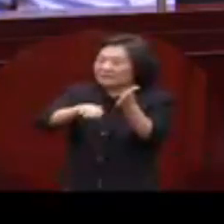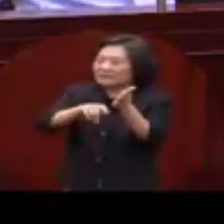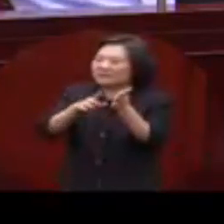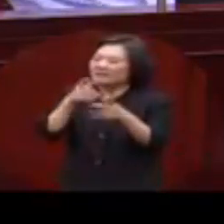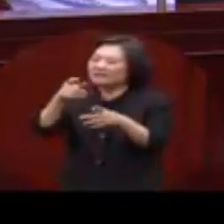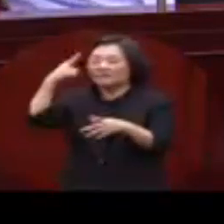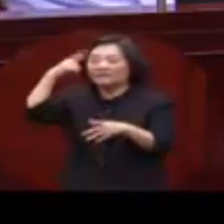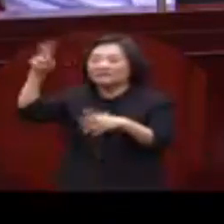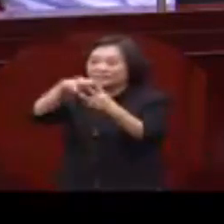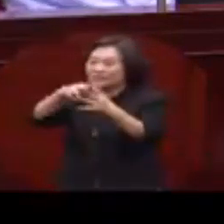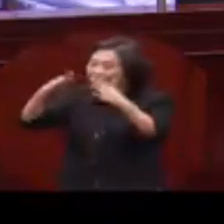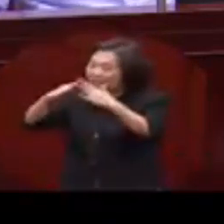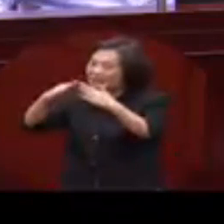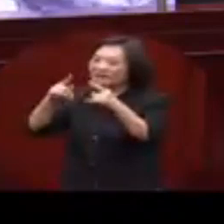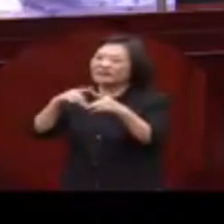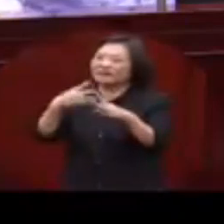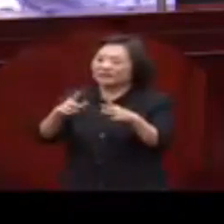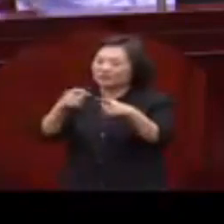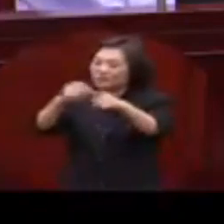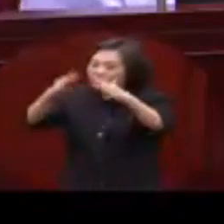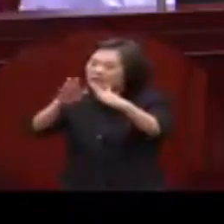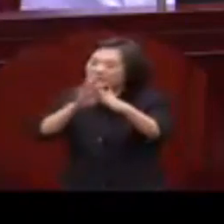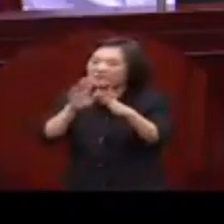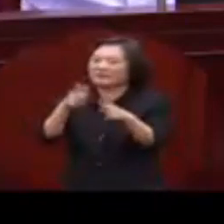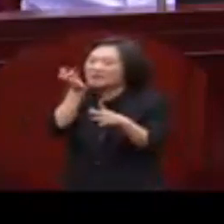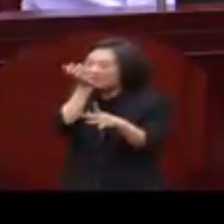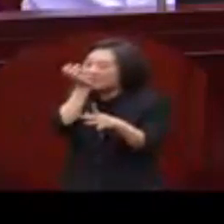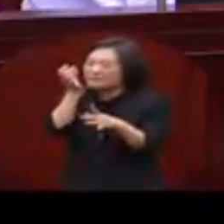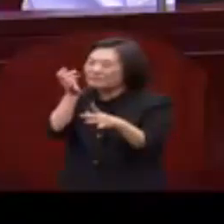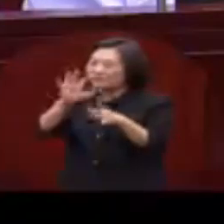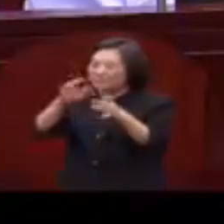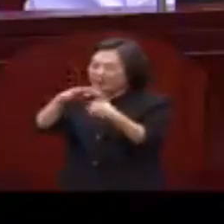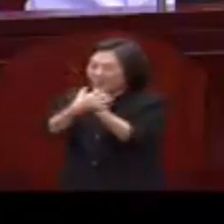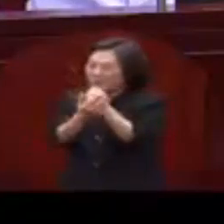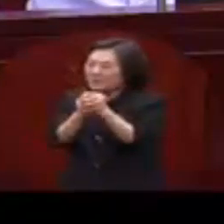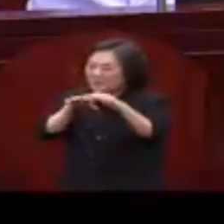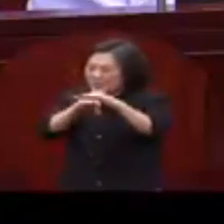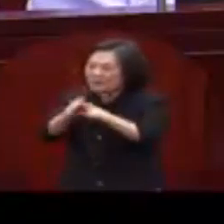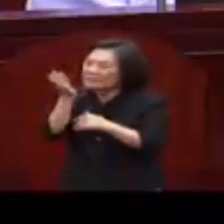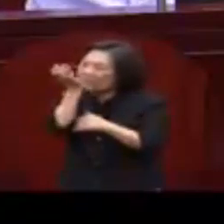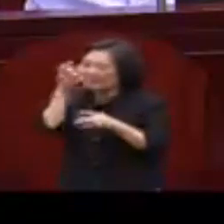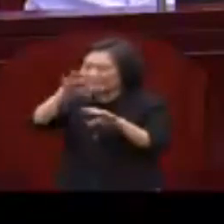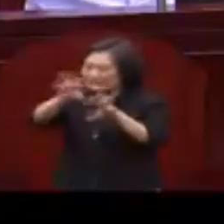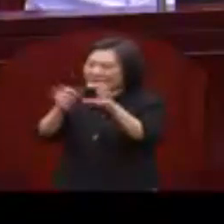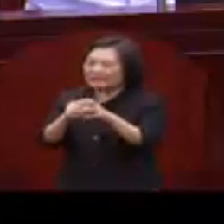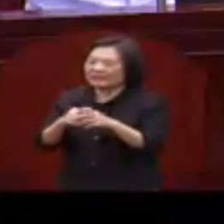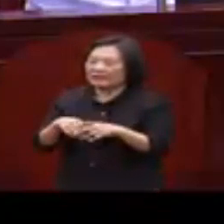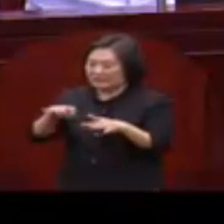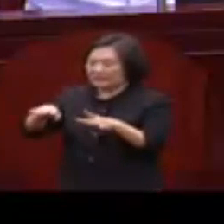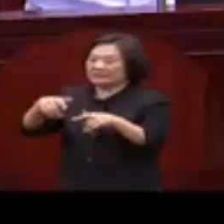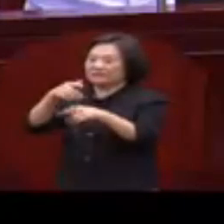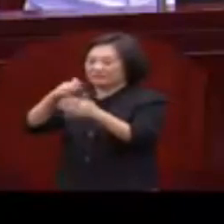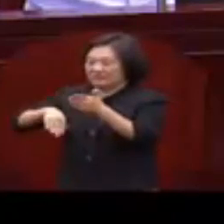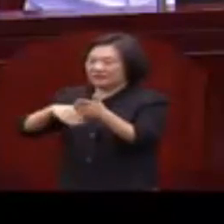鹃花，所以我们在台希望说台北市哈，在这个西线你这样，从最北边的这个新北投，然后到这